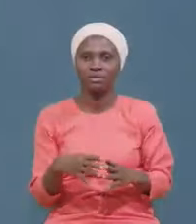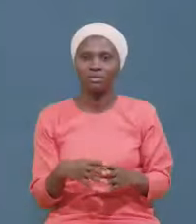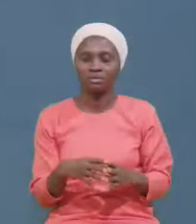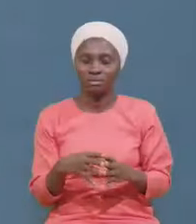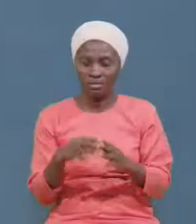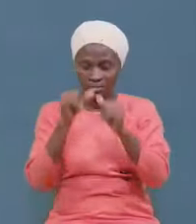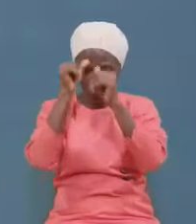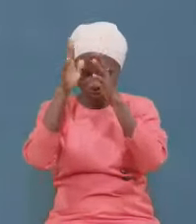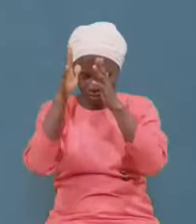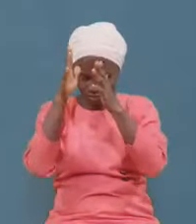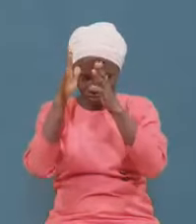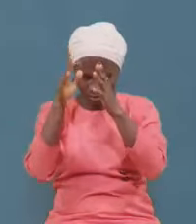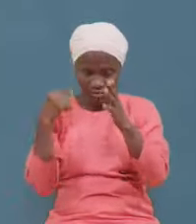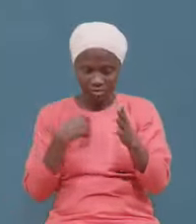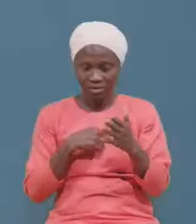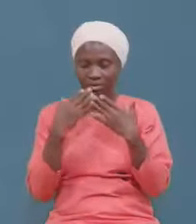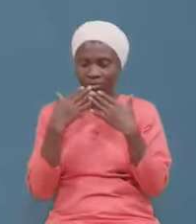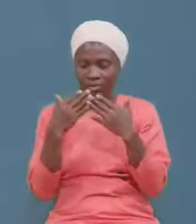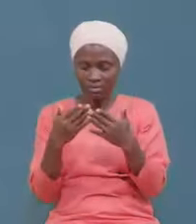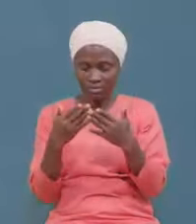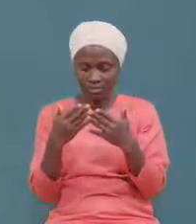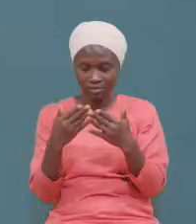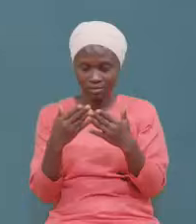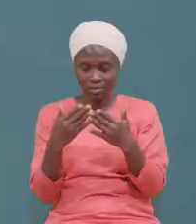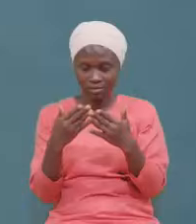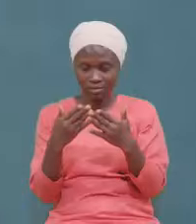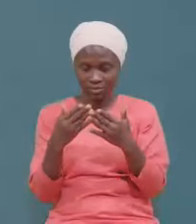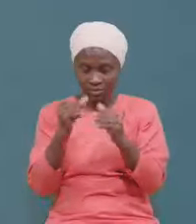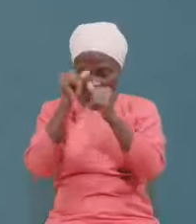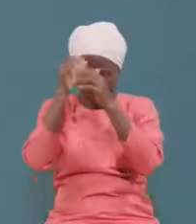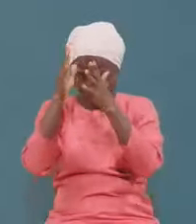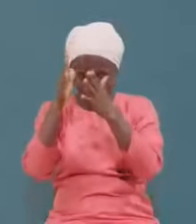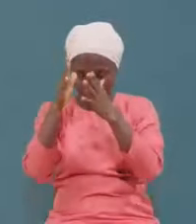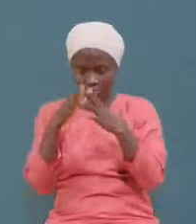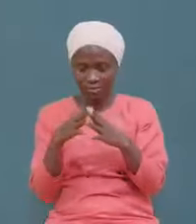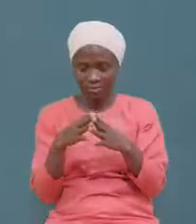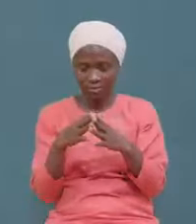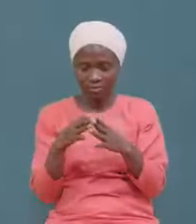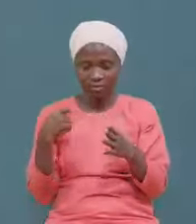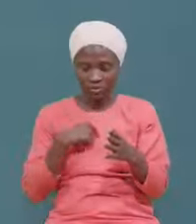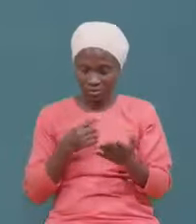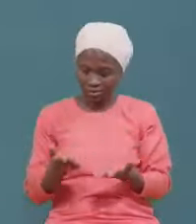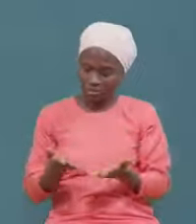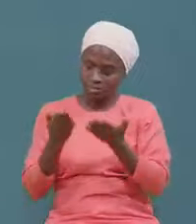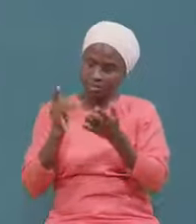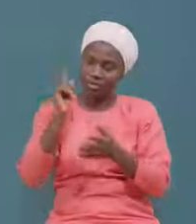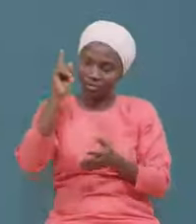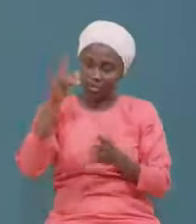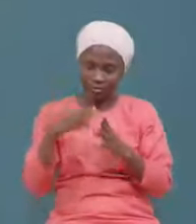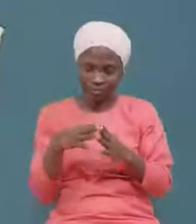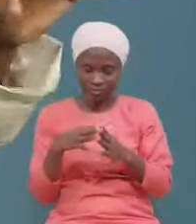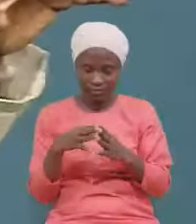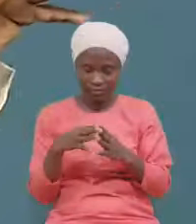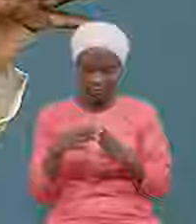Father we thank you. తండ్రి మీకు వందనాలు. Father తండ్రి we exalt you. మిమ్మును హెచ్చిస్తున్నాం.